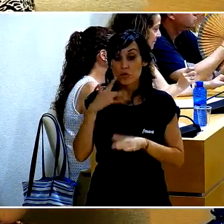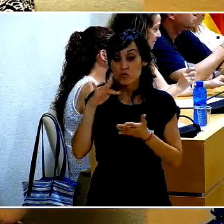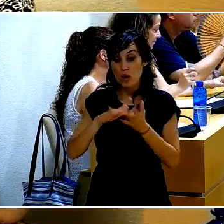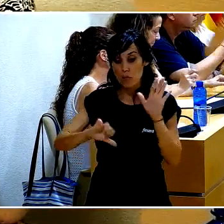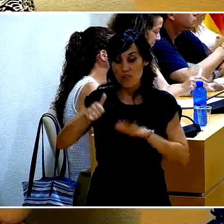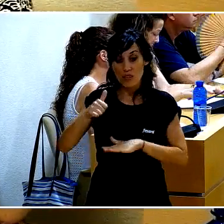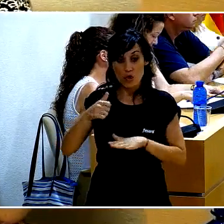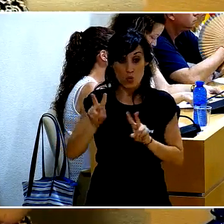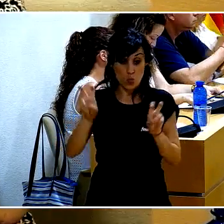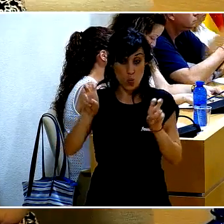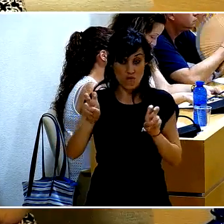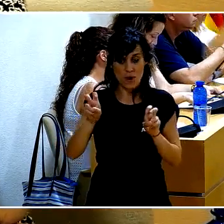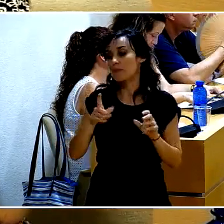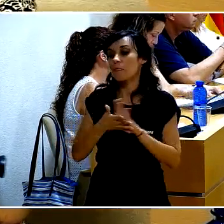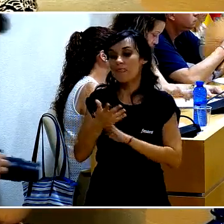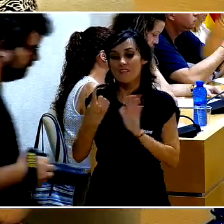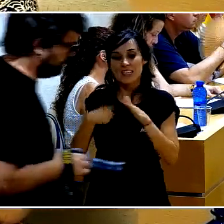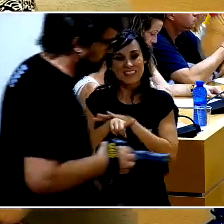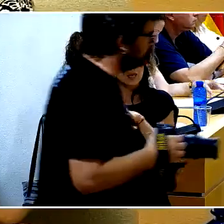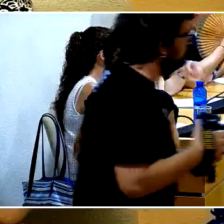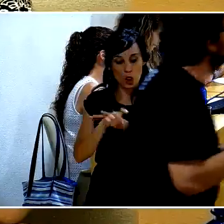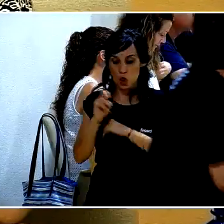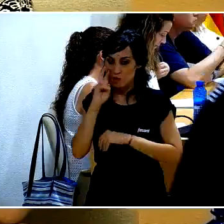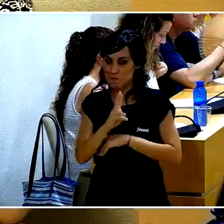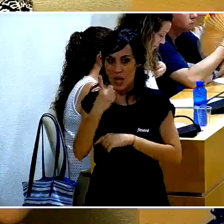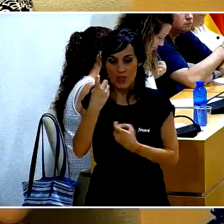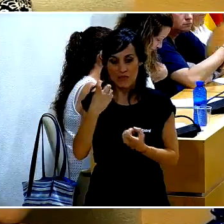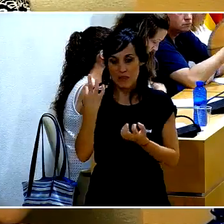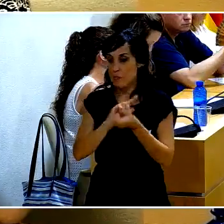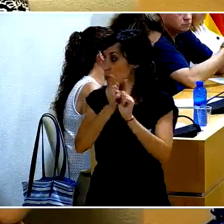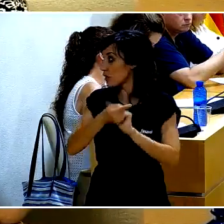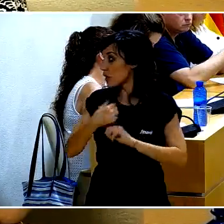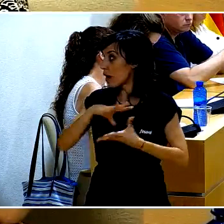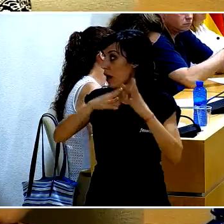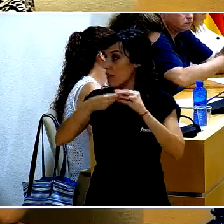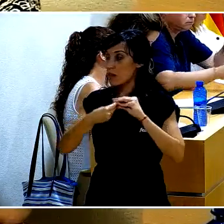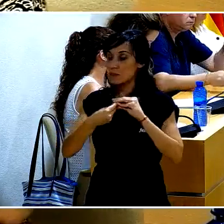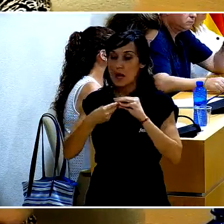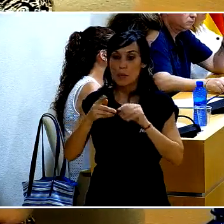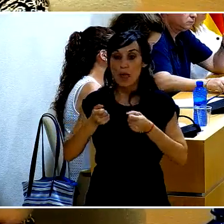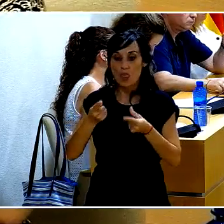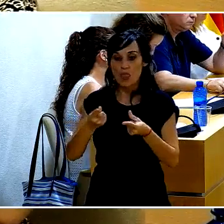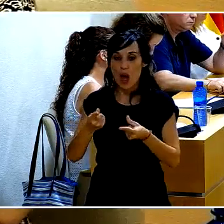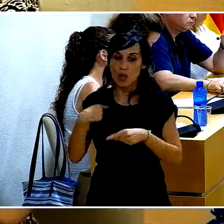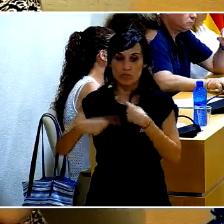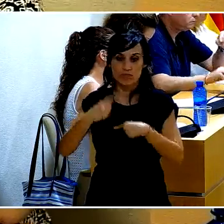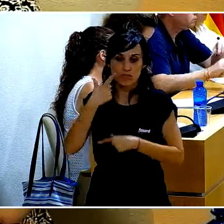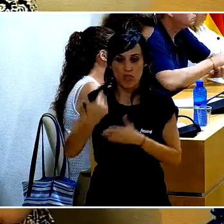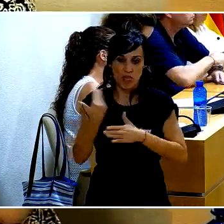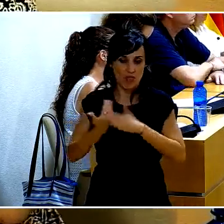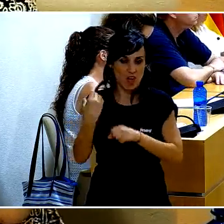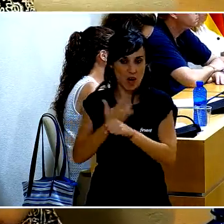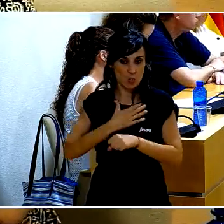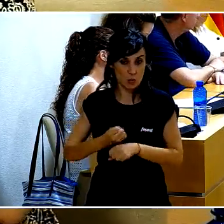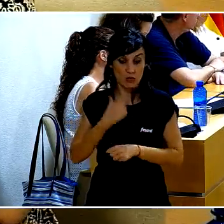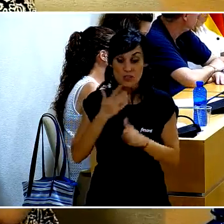de la nova desintervenció s'ha considerat necessari modificar-la per adaptar-la i donar efectivitat al dia a dia de l'Ajuntament. La nova